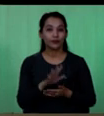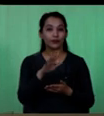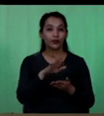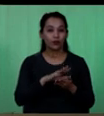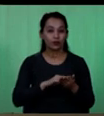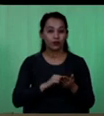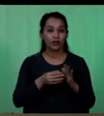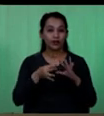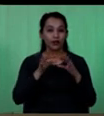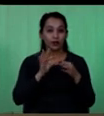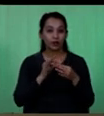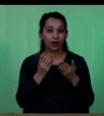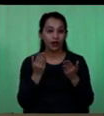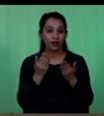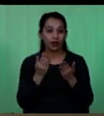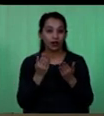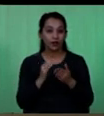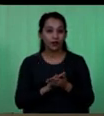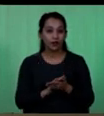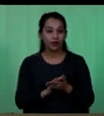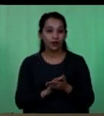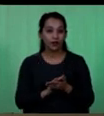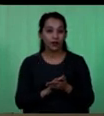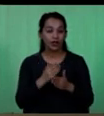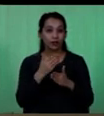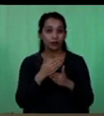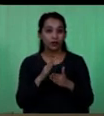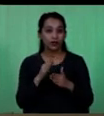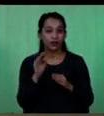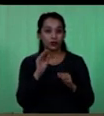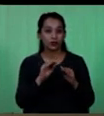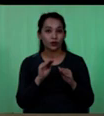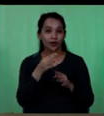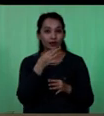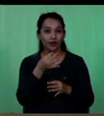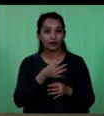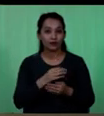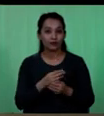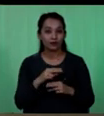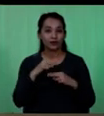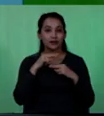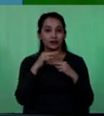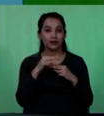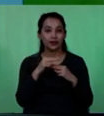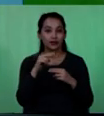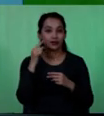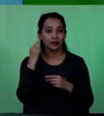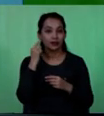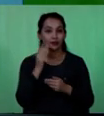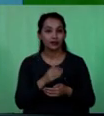Ko'chiring, gaplarning qanday bo'laklardan tuzilganini ayting. Diqqat bilan